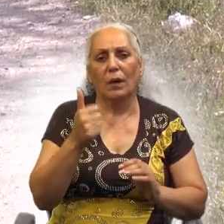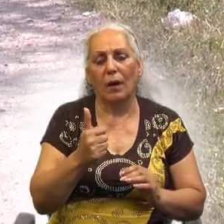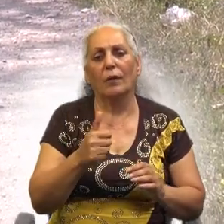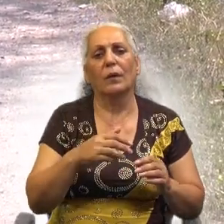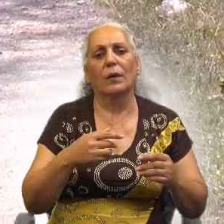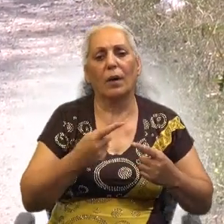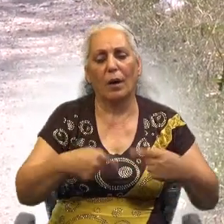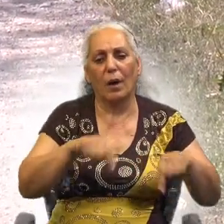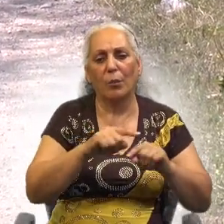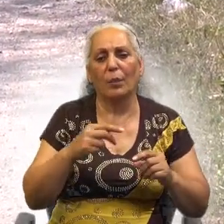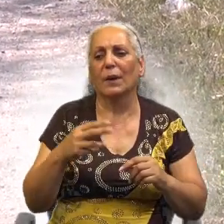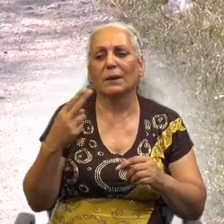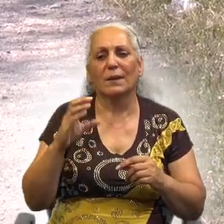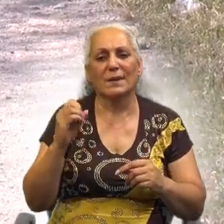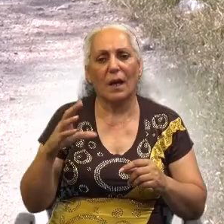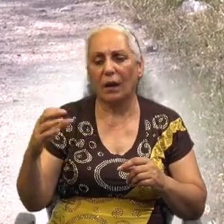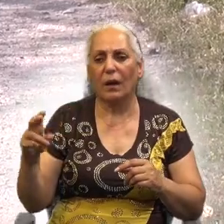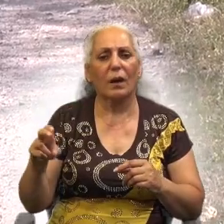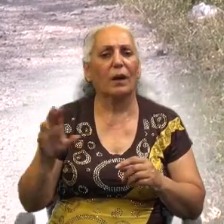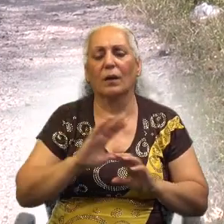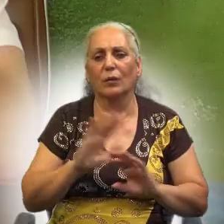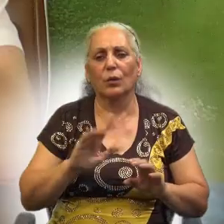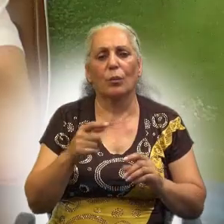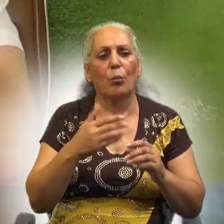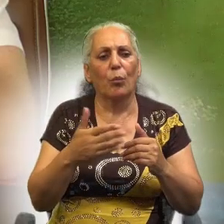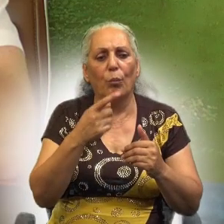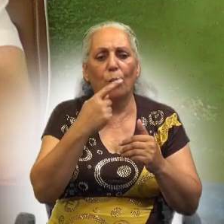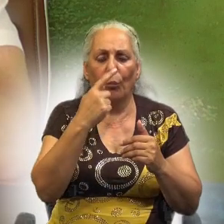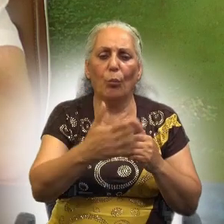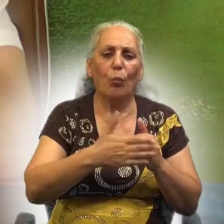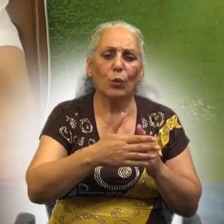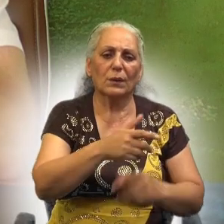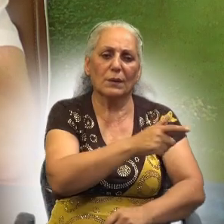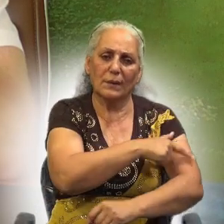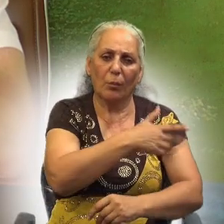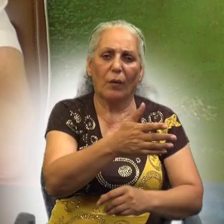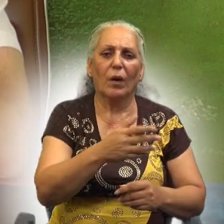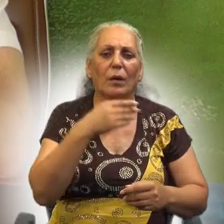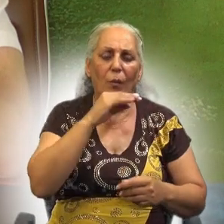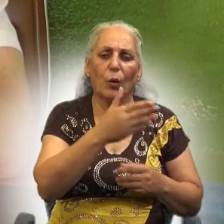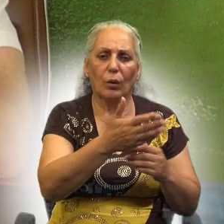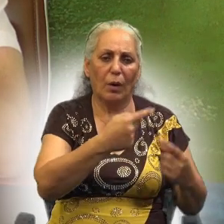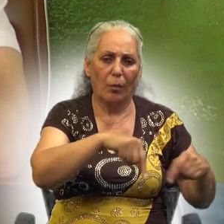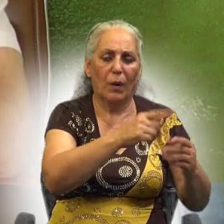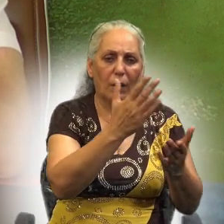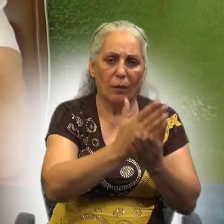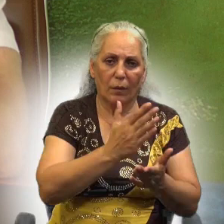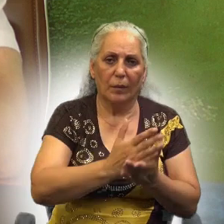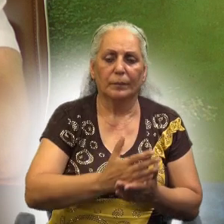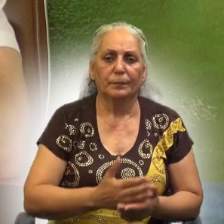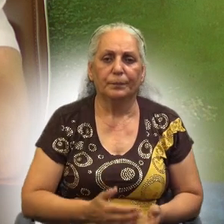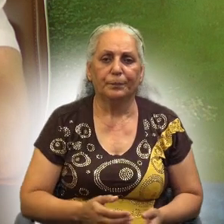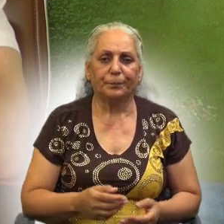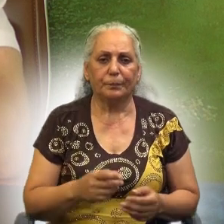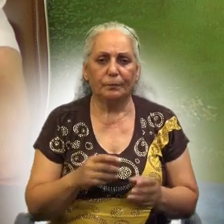դսեղին, որը գտնվում է մոտ 20 կիլոմետր հեռավորության վրա։ Տաշիրի կողմի, Ստեփանավանի կողմի համայնքներ կան, որոնք որ